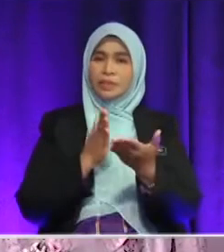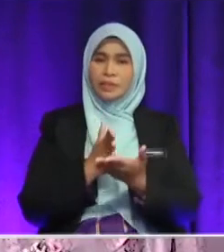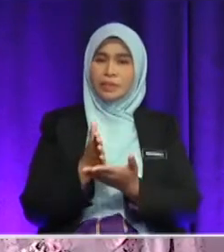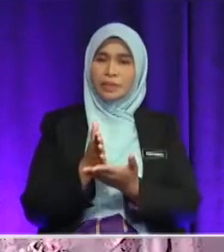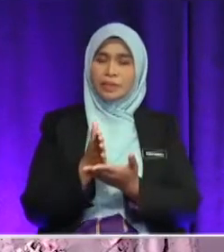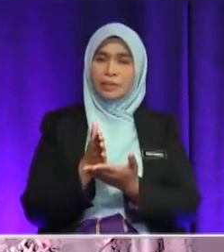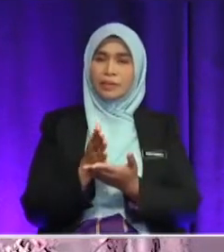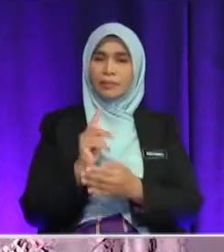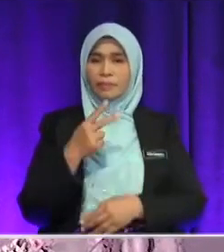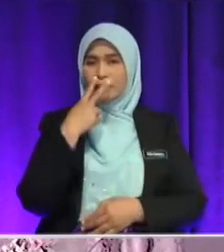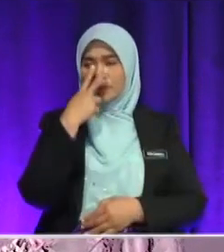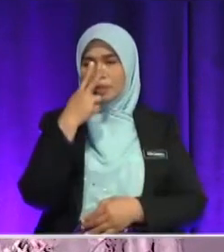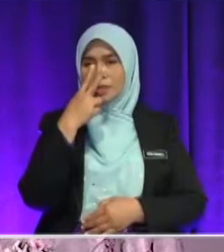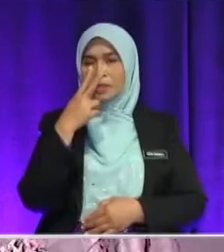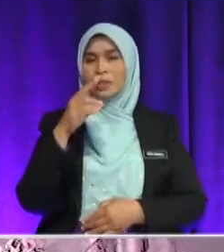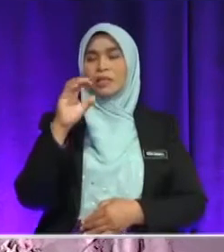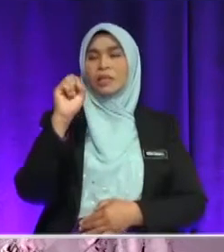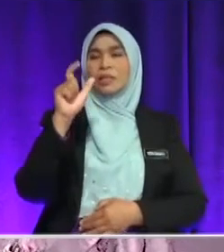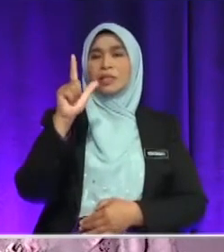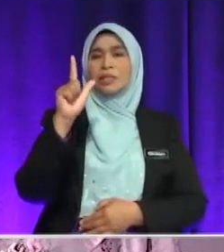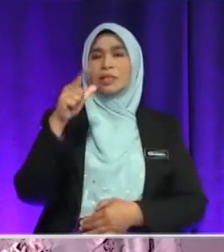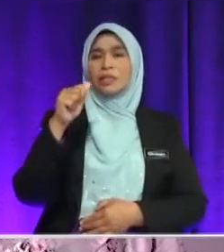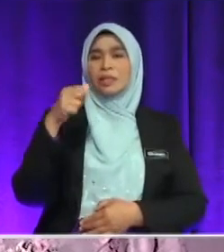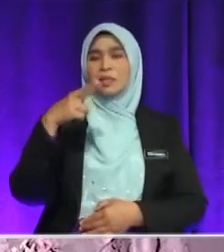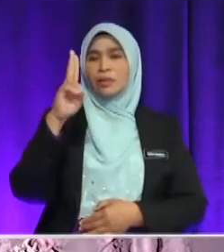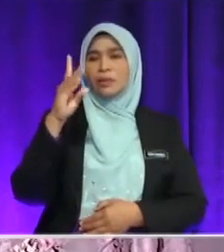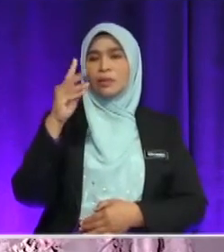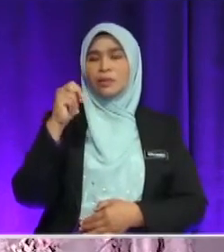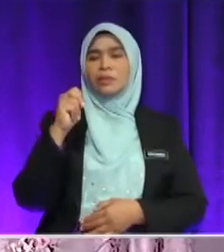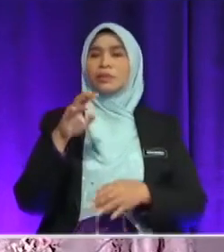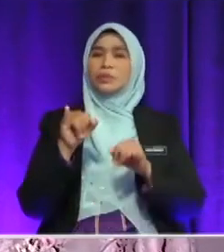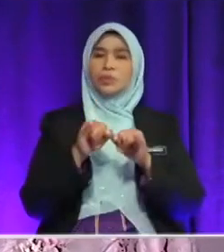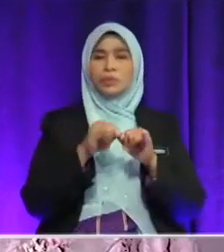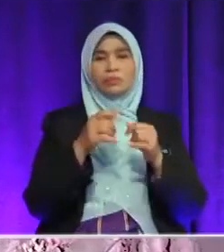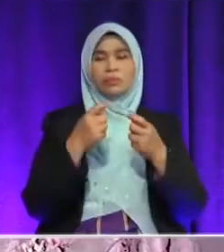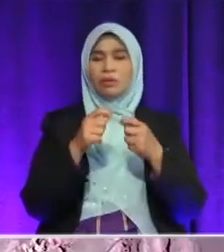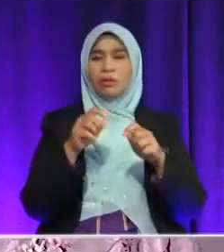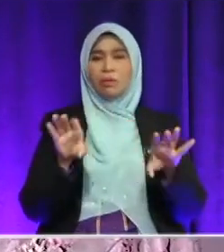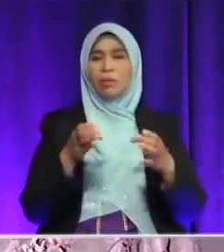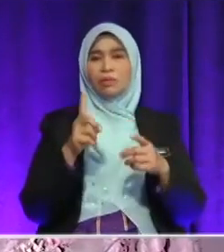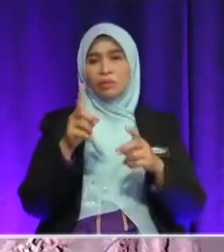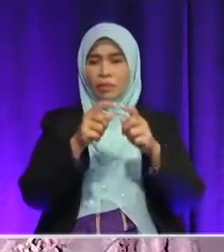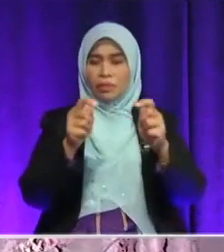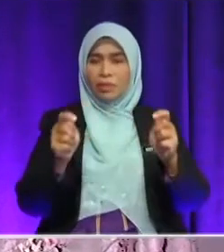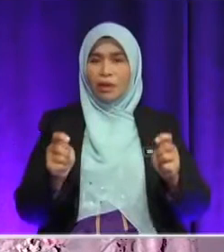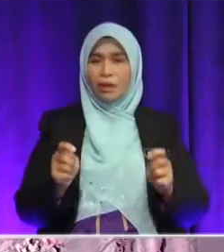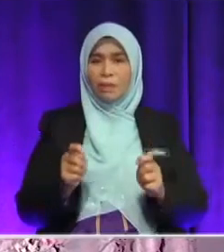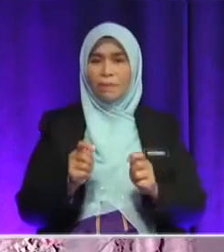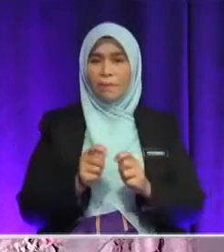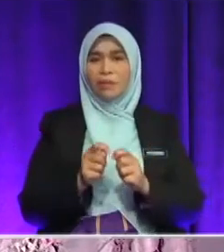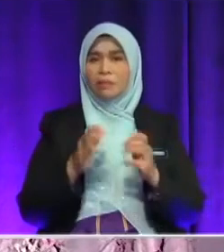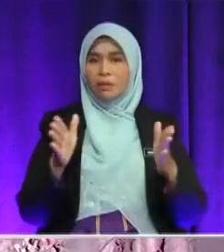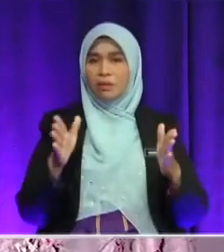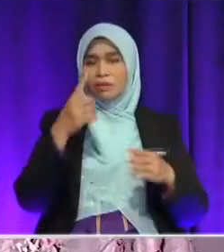kita lihat juga Salahuddin al-ayyubi Ki menjadikan sebuah gedung ubatan Oke beliau sediakan bagi membolehkan